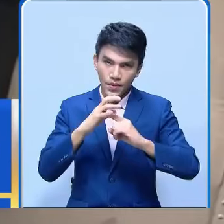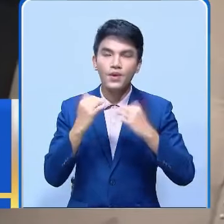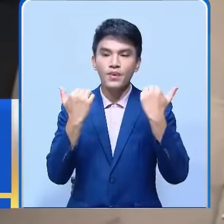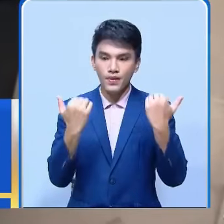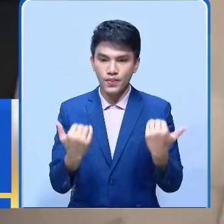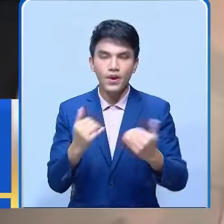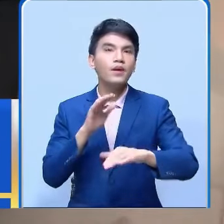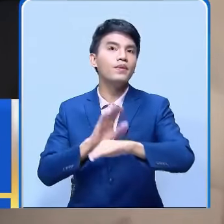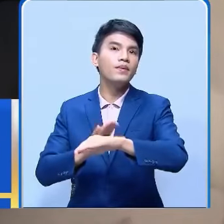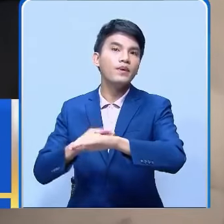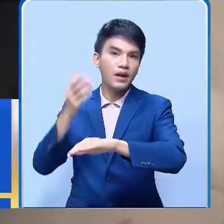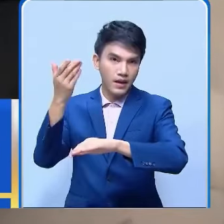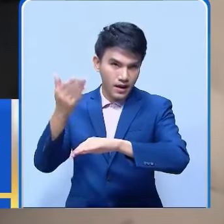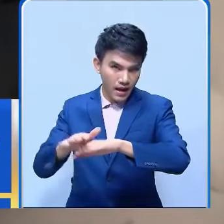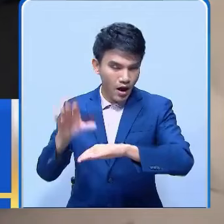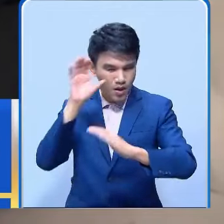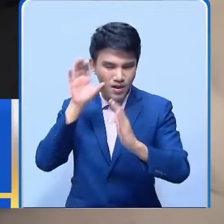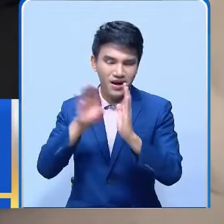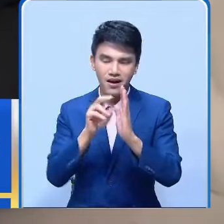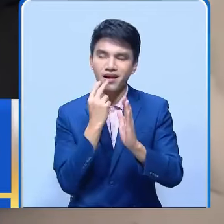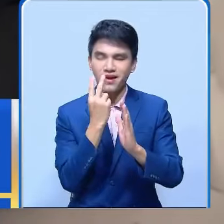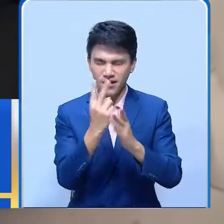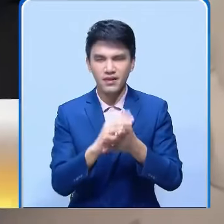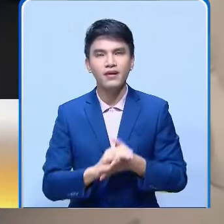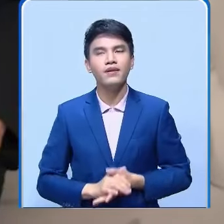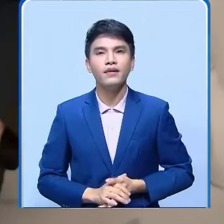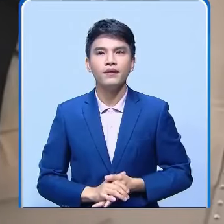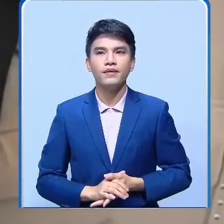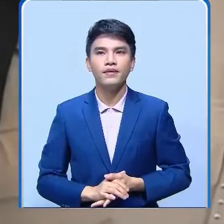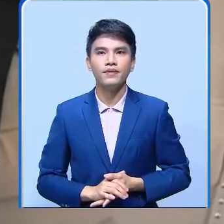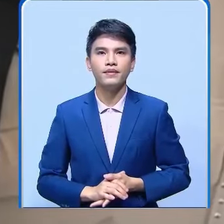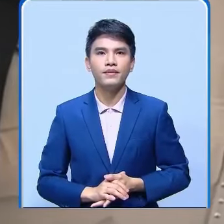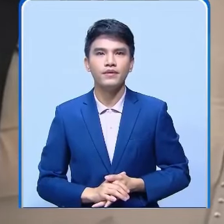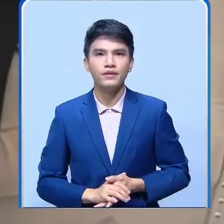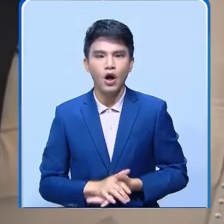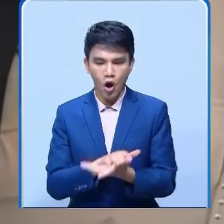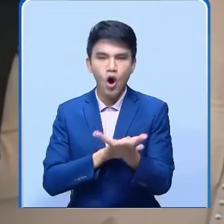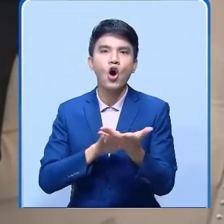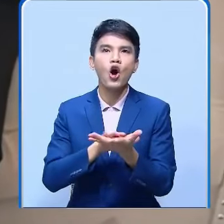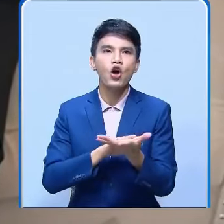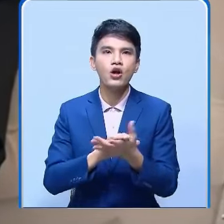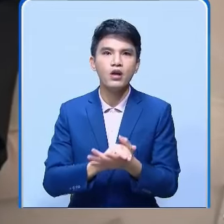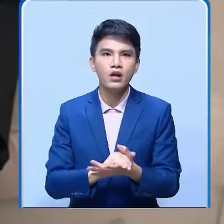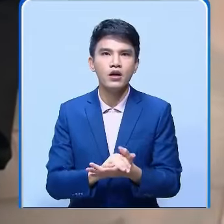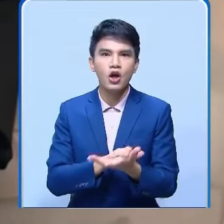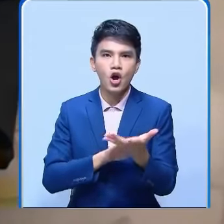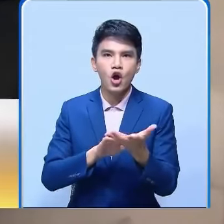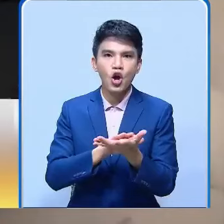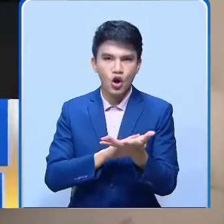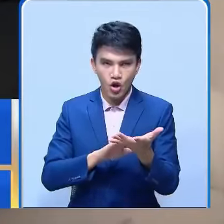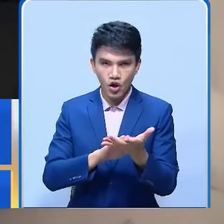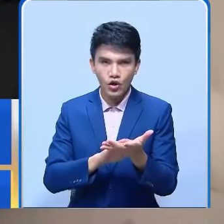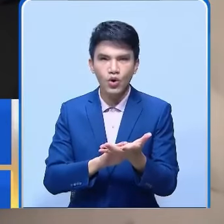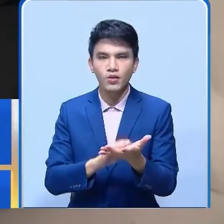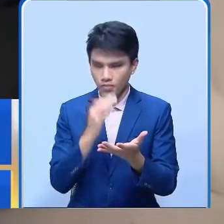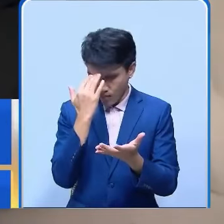ตือนชายชาวคูเวตที่ปรากฏในคลิปนี้แล้วนะครับ เขาขอโทษด้วยขอโทษที่ได้โรงเรียนเนาะ